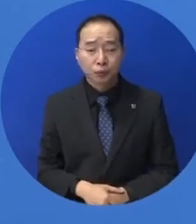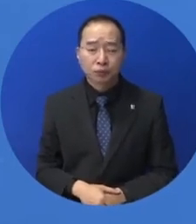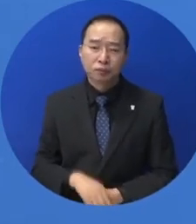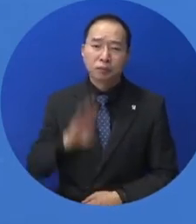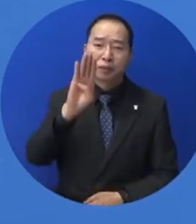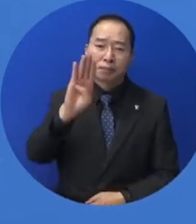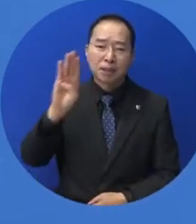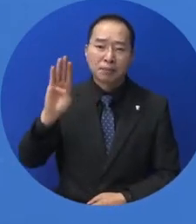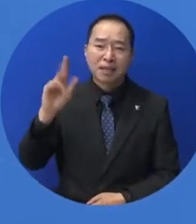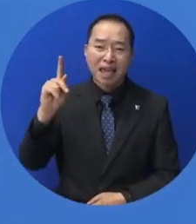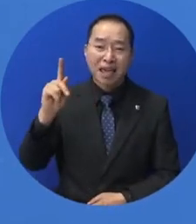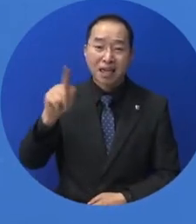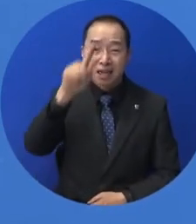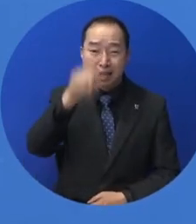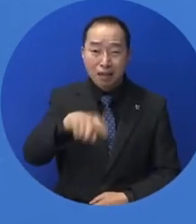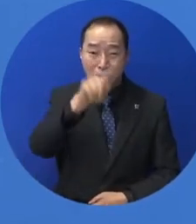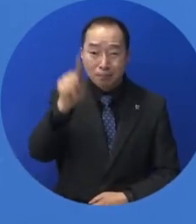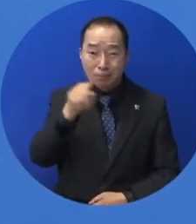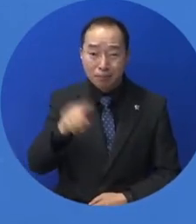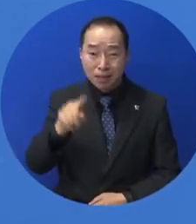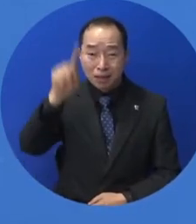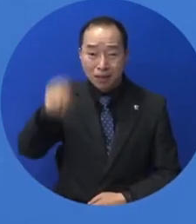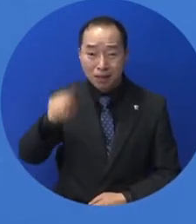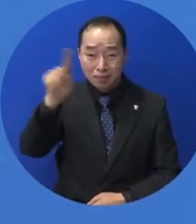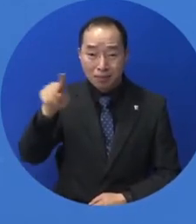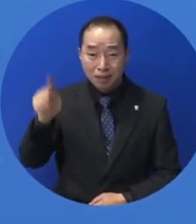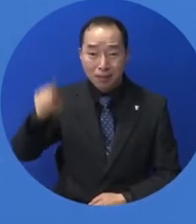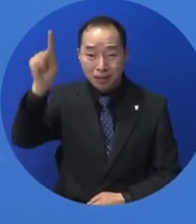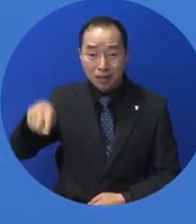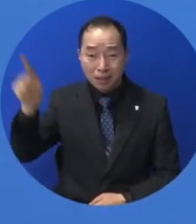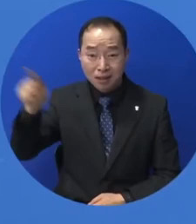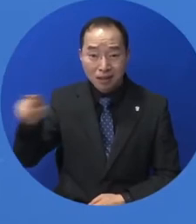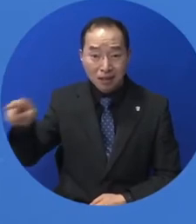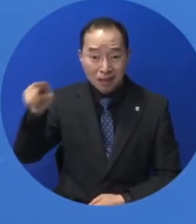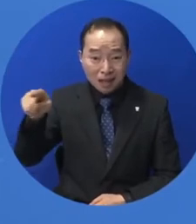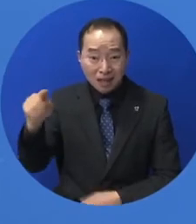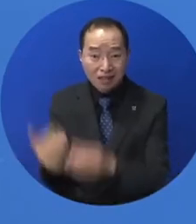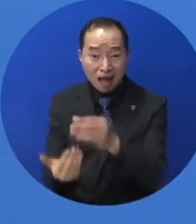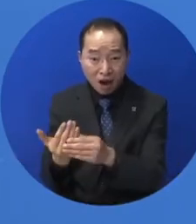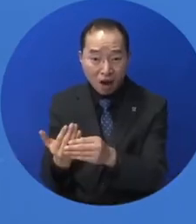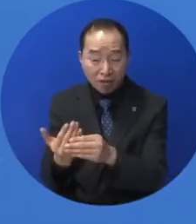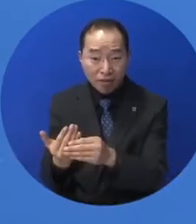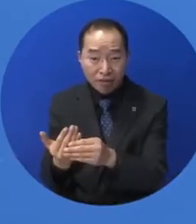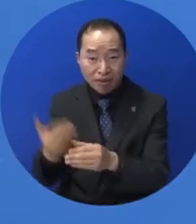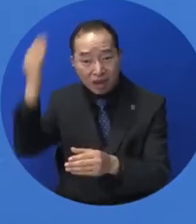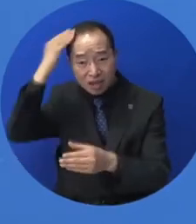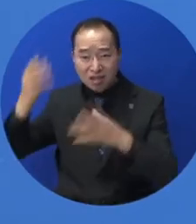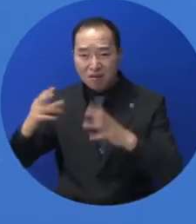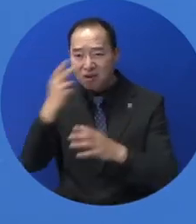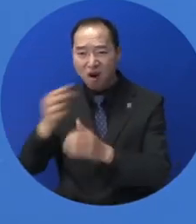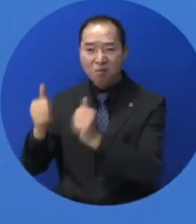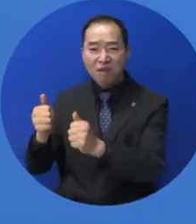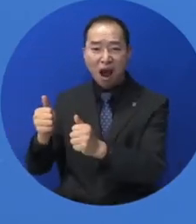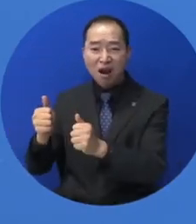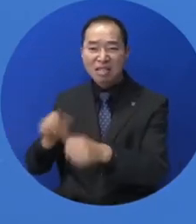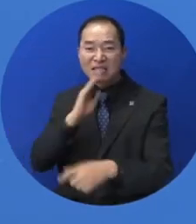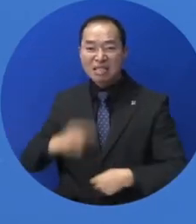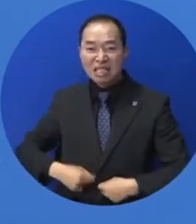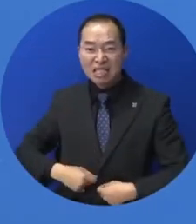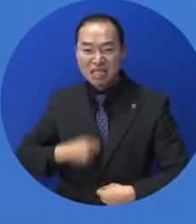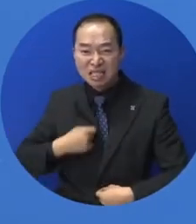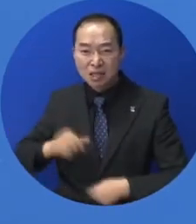BBK 사건. 대한민국 검찰이 그 진실을 숨기고